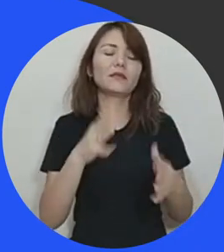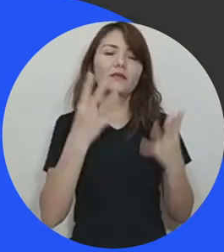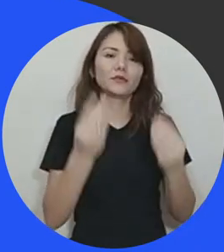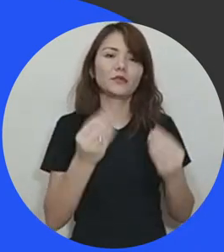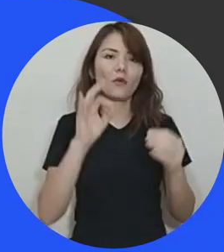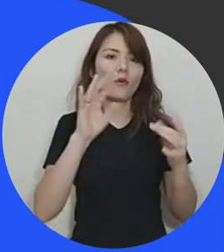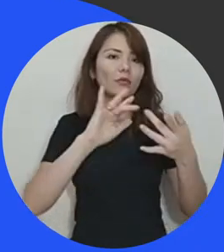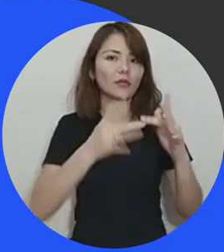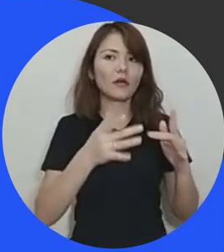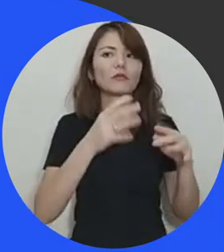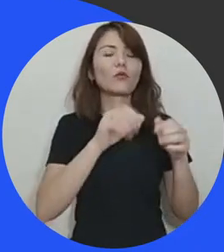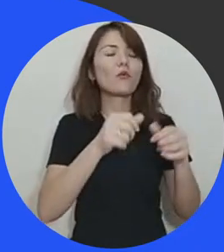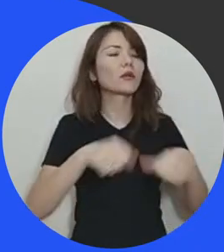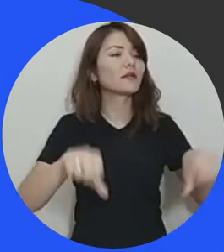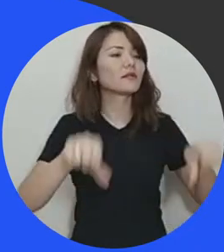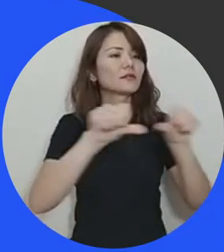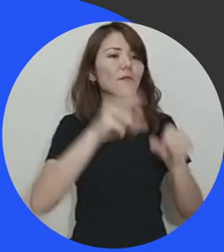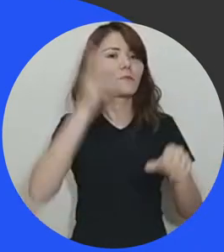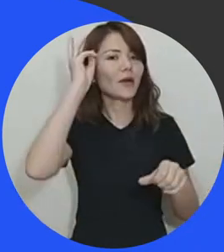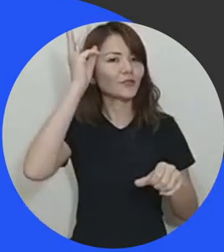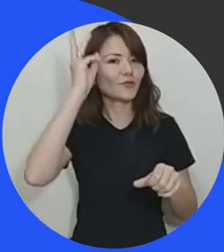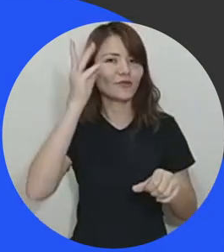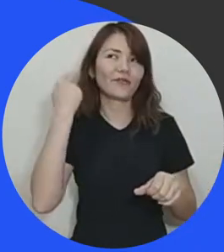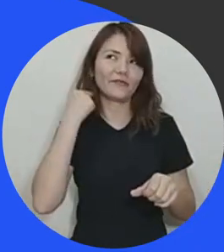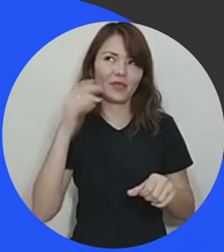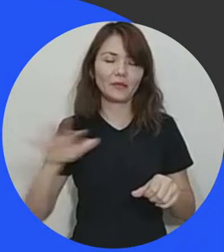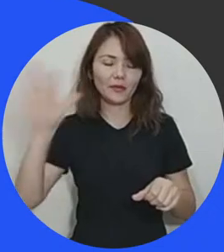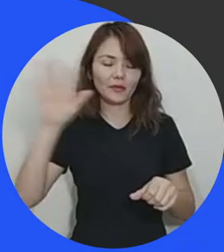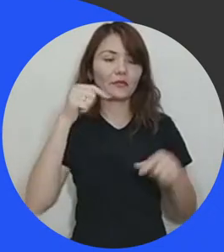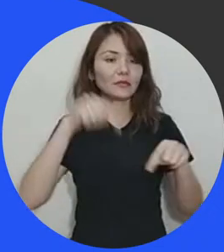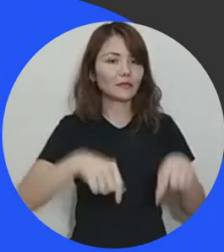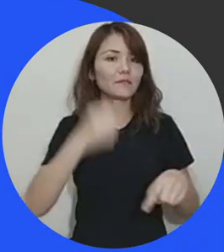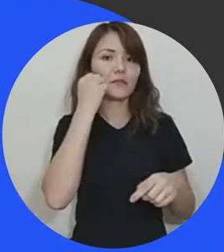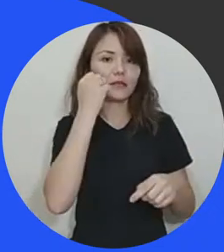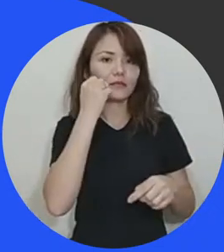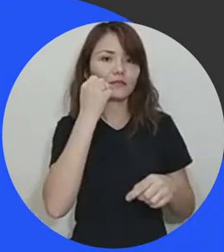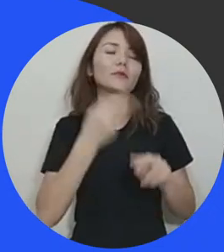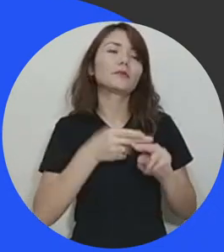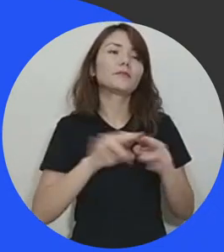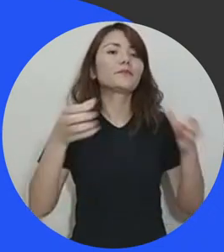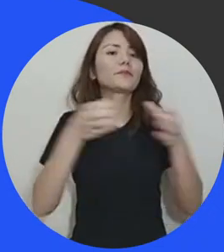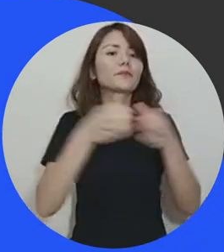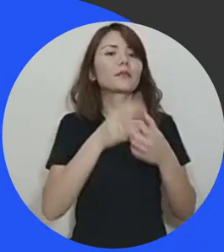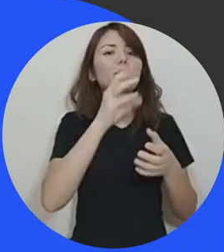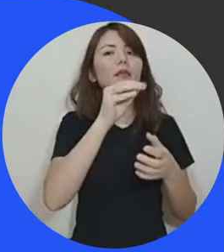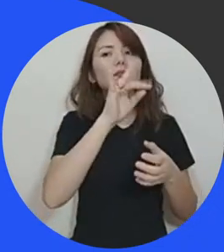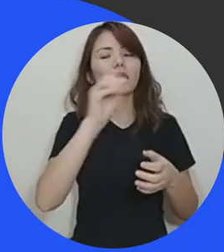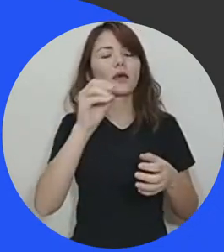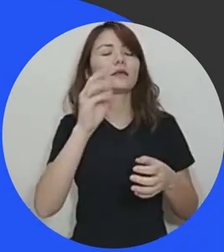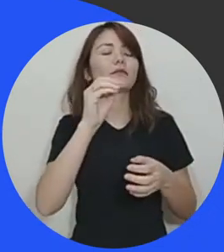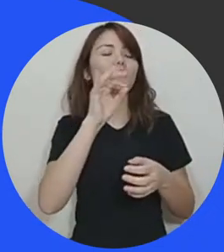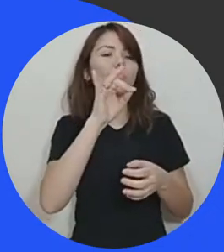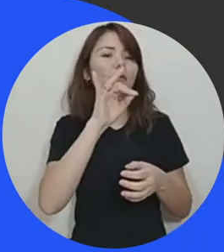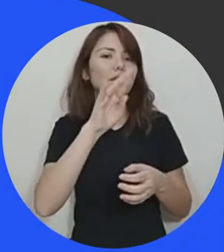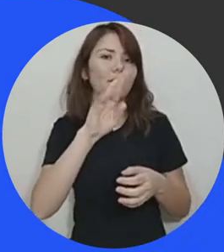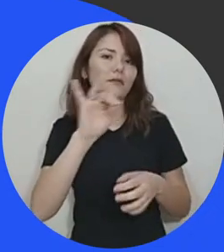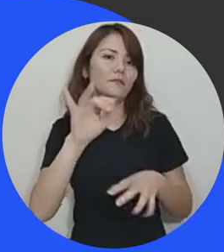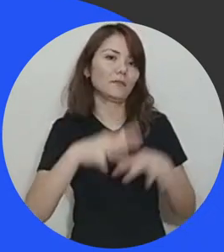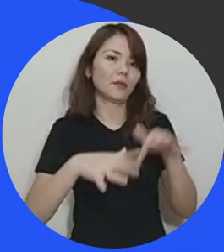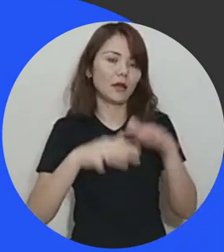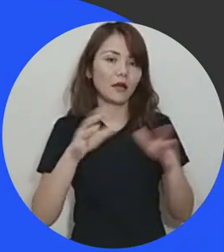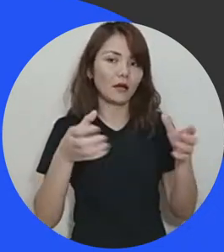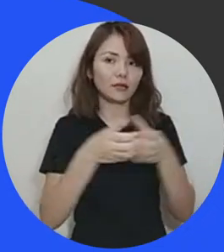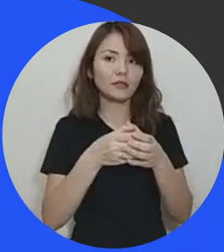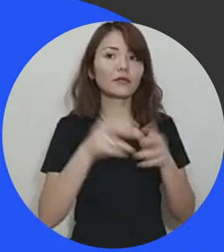организовало для нас посольство Великобритании в Москве и ведущая российская просветительская медиа теории и практики.